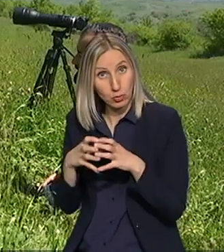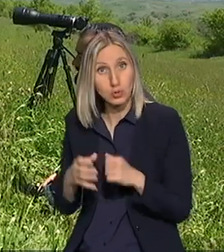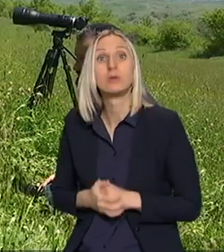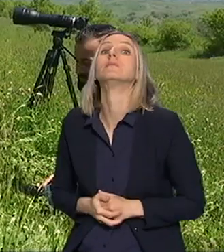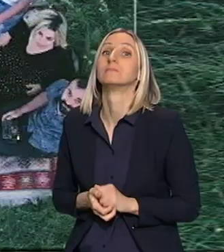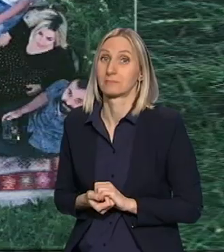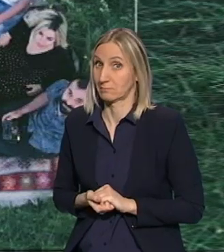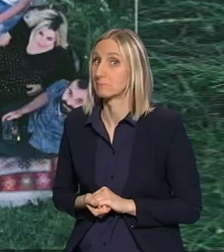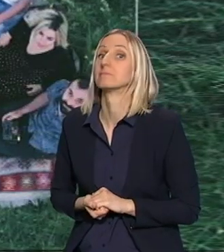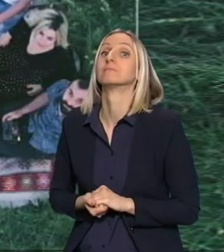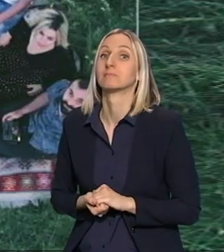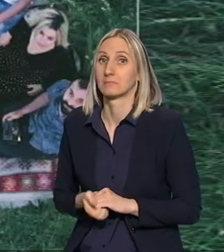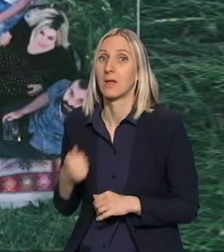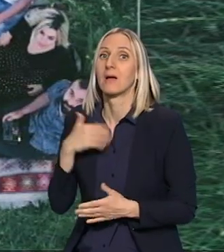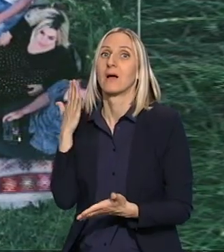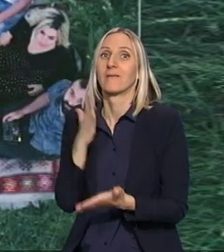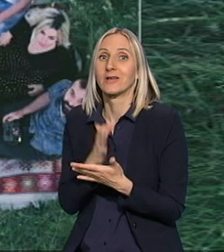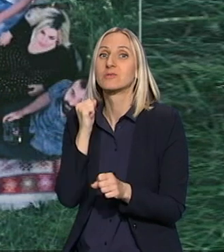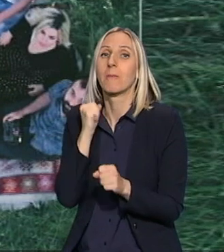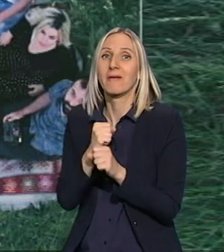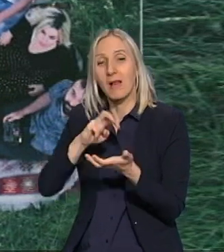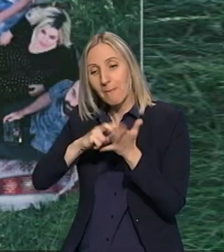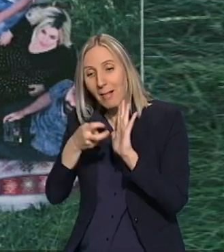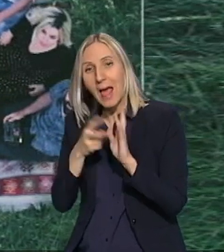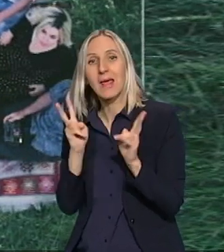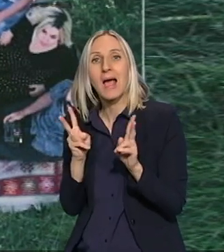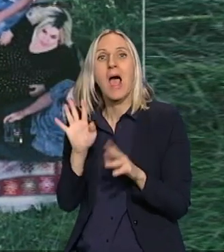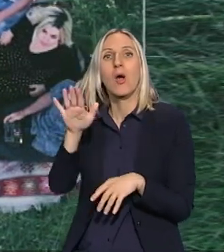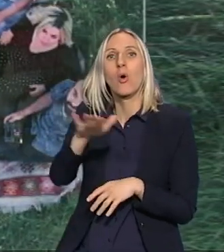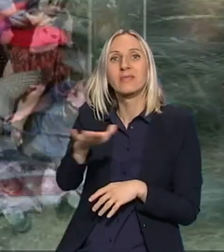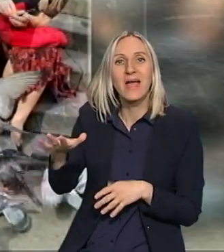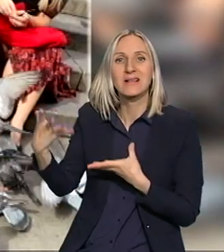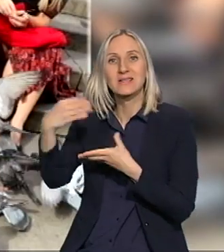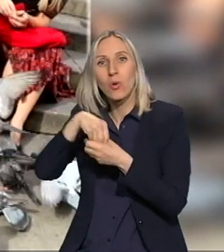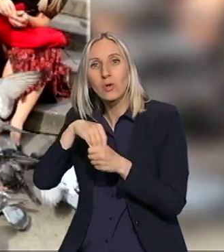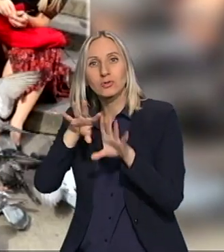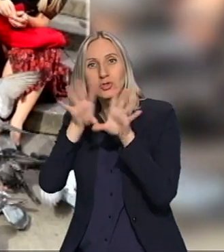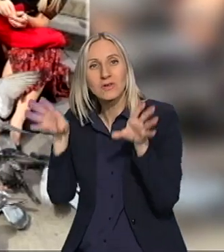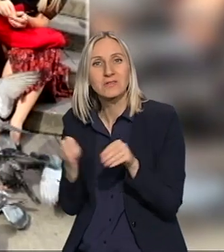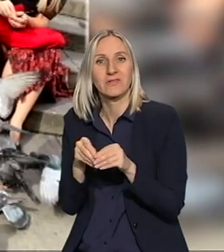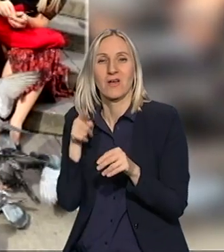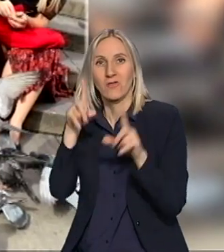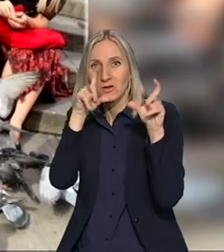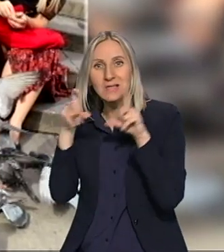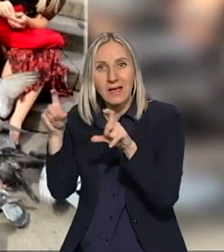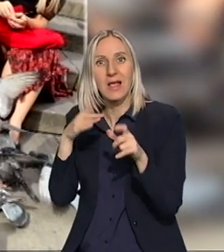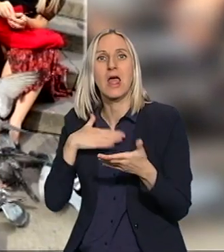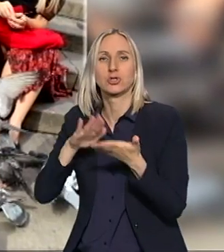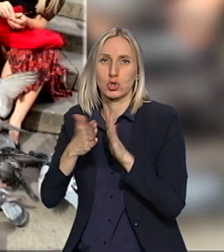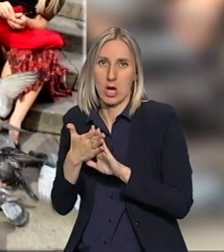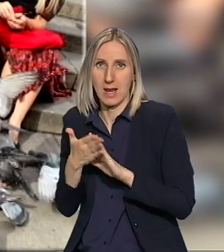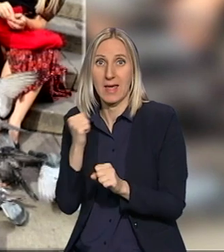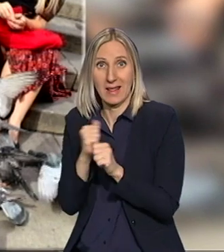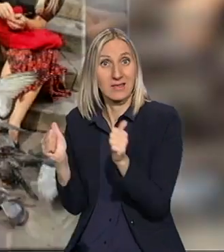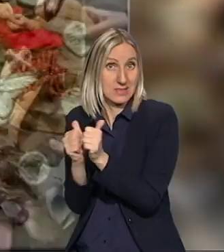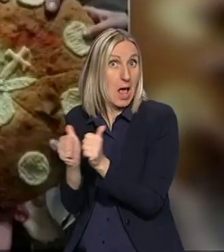ja i Arijan već pravili planove kako da on i njegove klince uključuju u sve ovo slikanje. Ali naše žene radu zajedno. Ja,